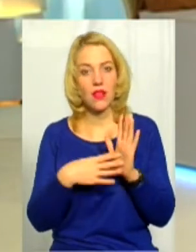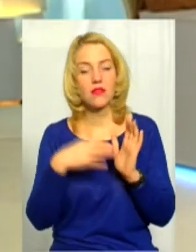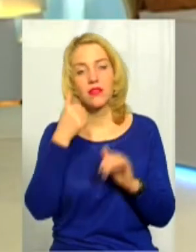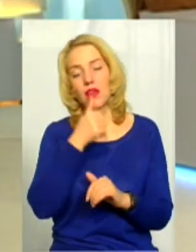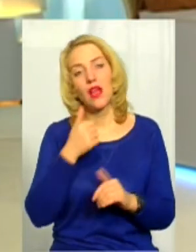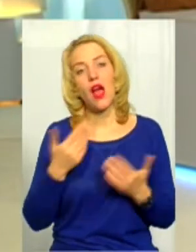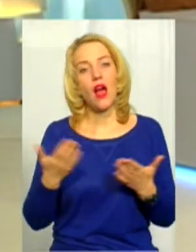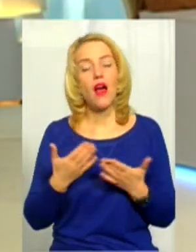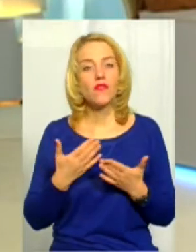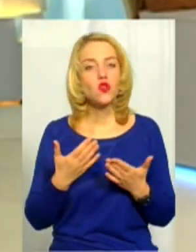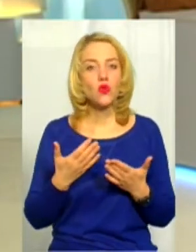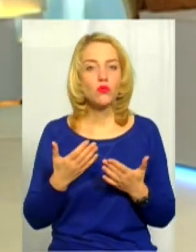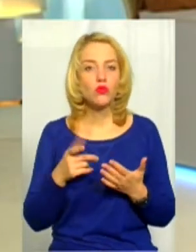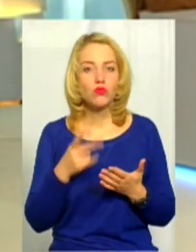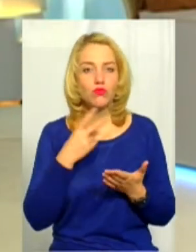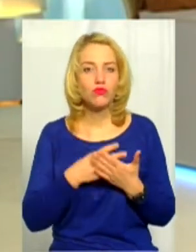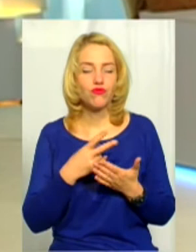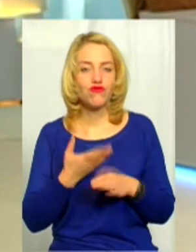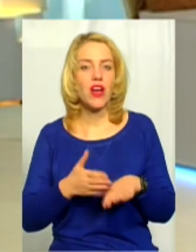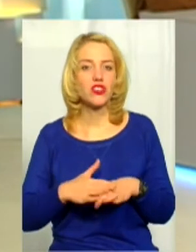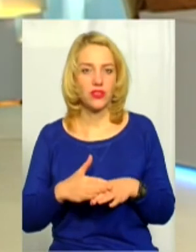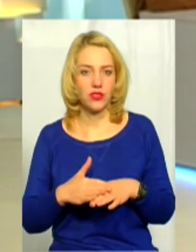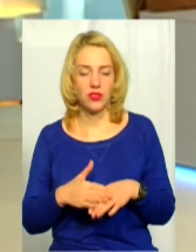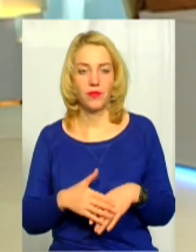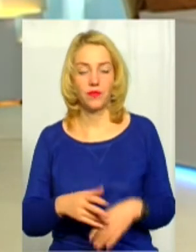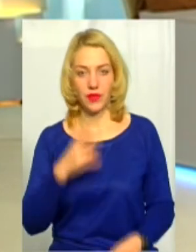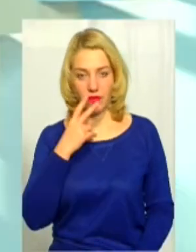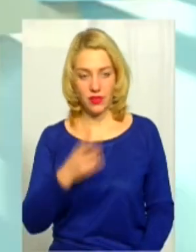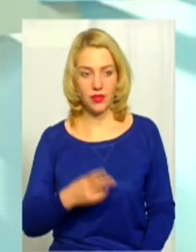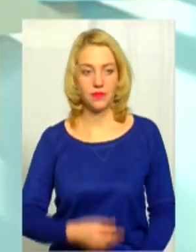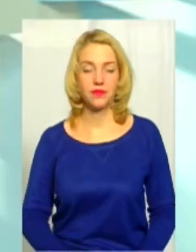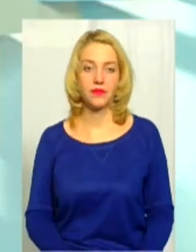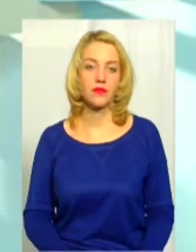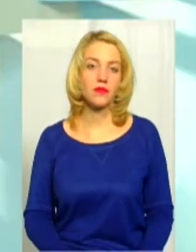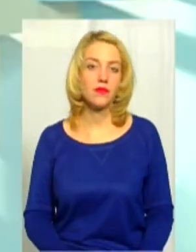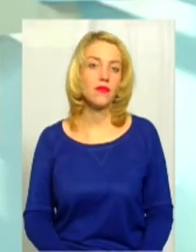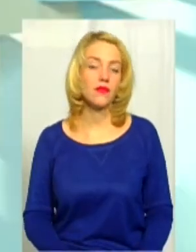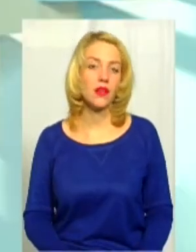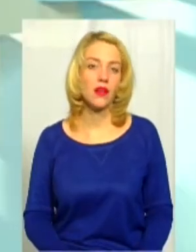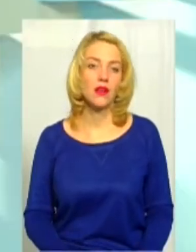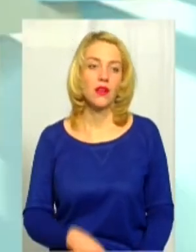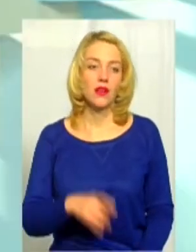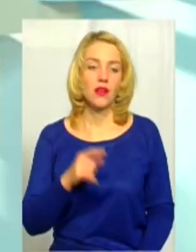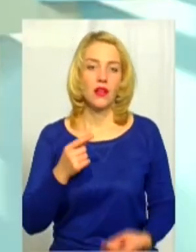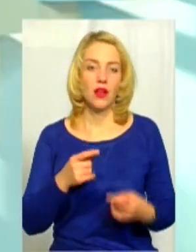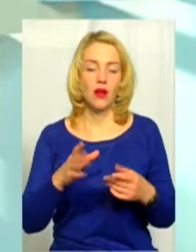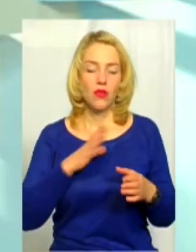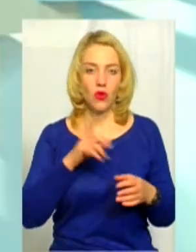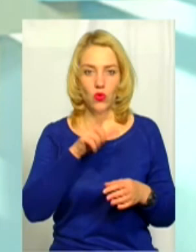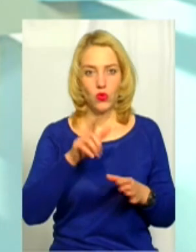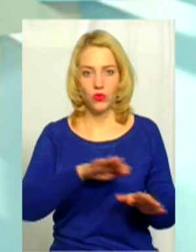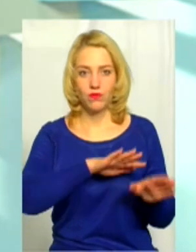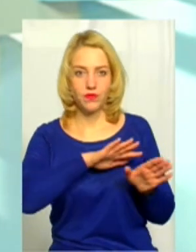рік. А в чому його важкість була проявлена? В чому його важкість? Ну, дивіться, за рахунок того, що стався відтік